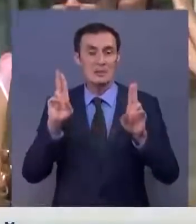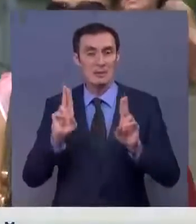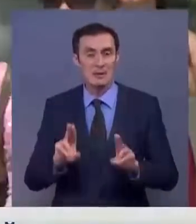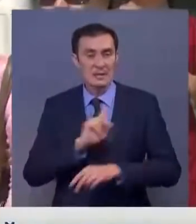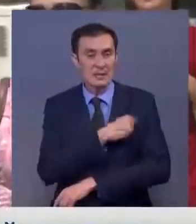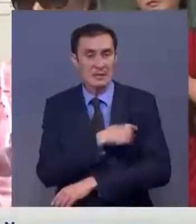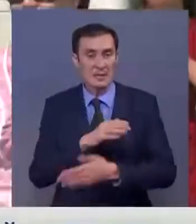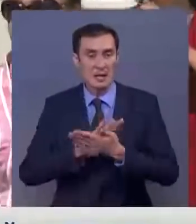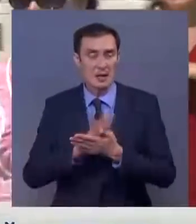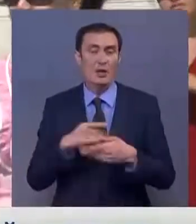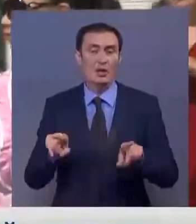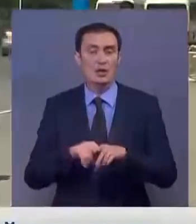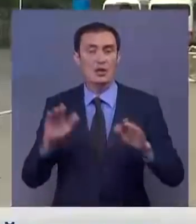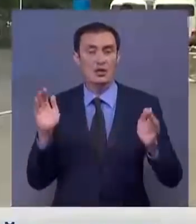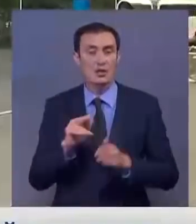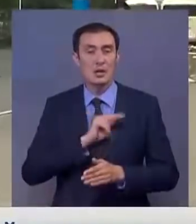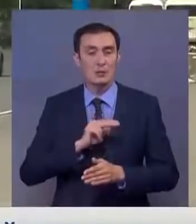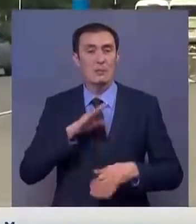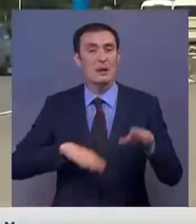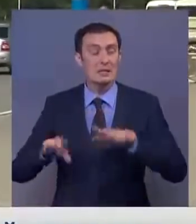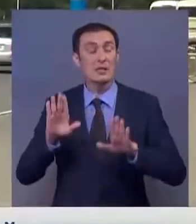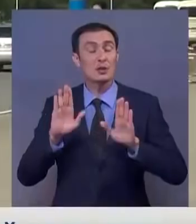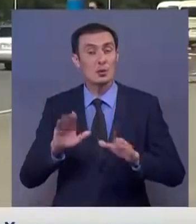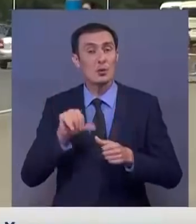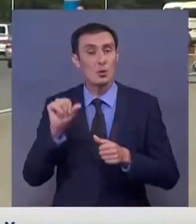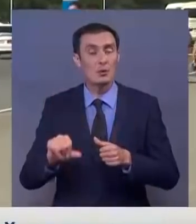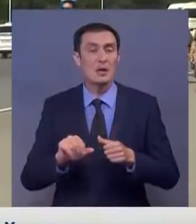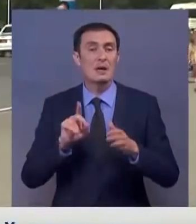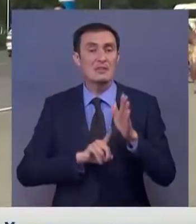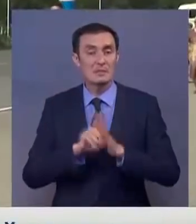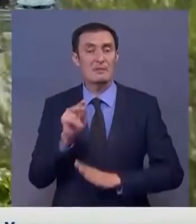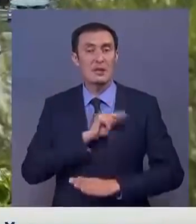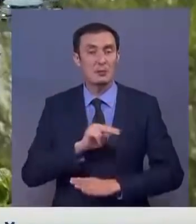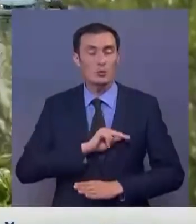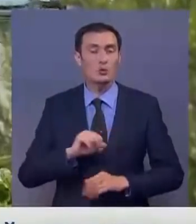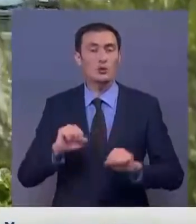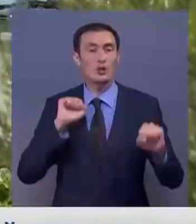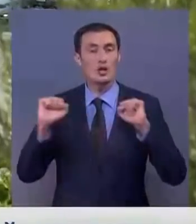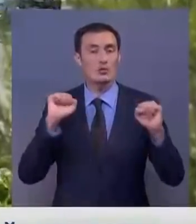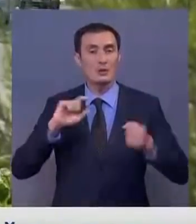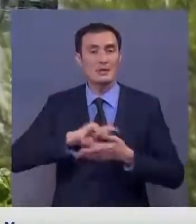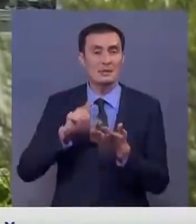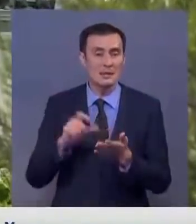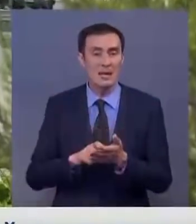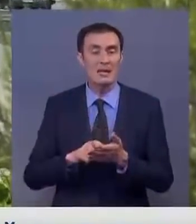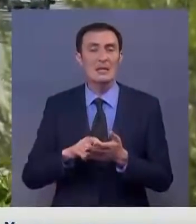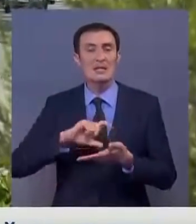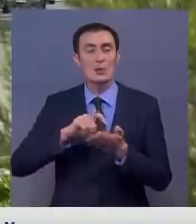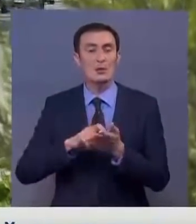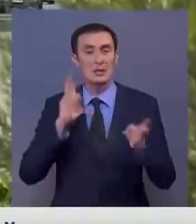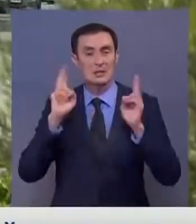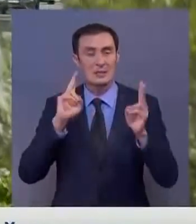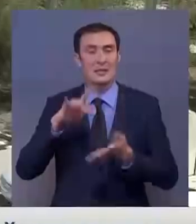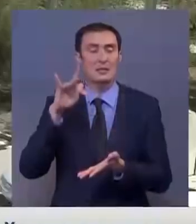требований. С подобными ограничениями начнут работать и бассейны. Кроме этого, возобновляют свою деятельность тренажерные залы, салоны красоты,